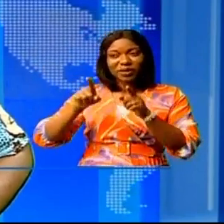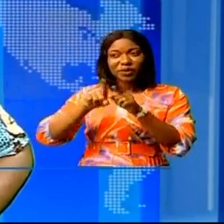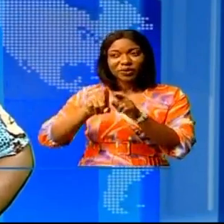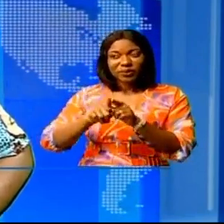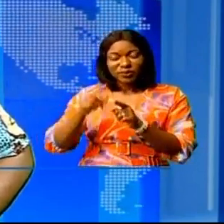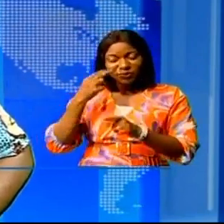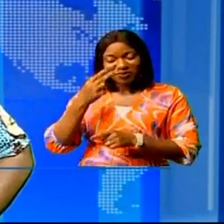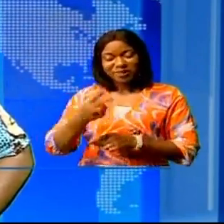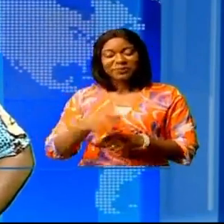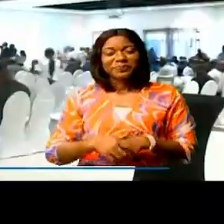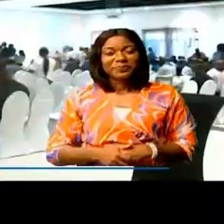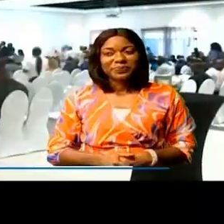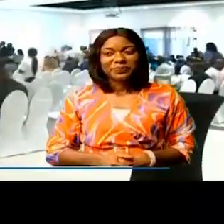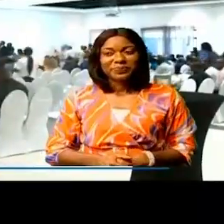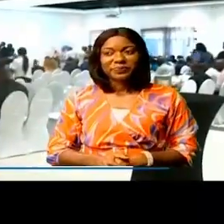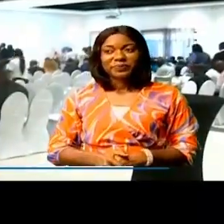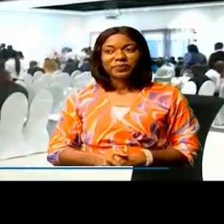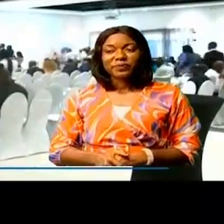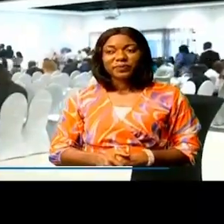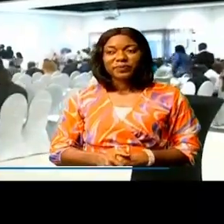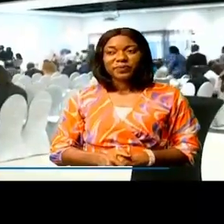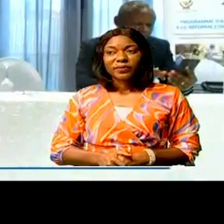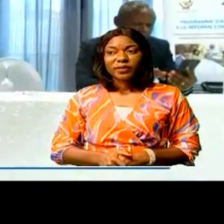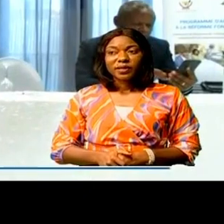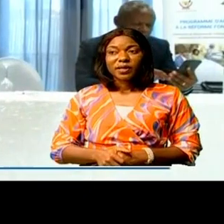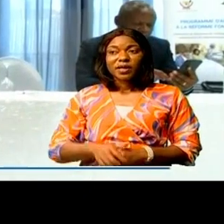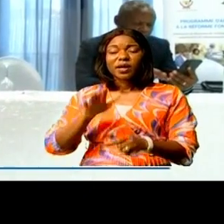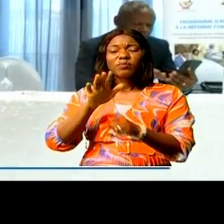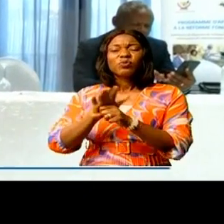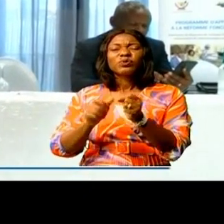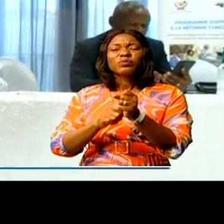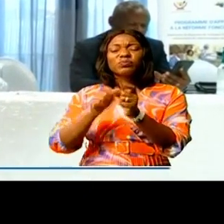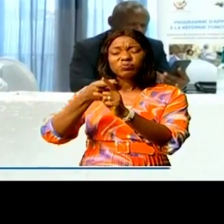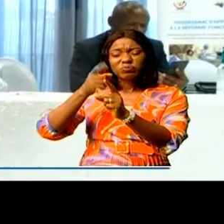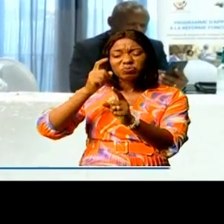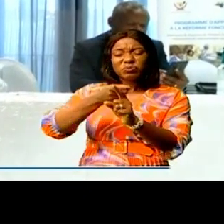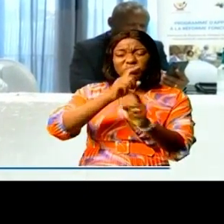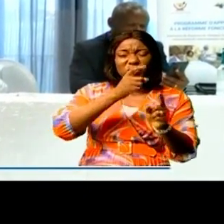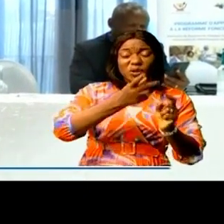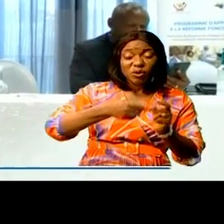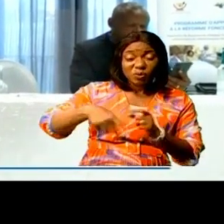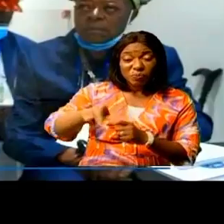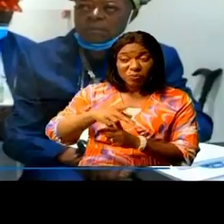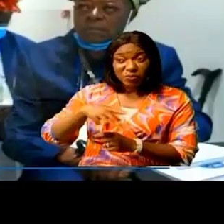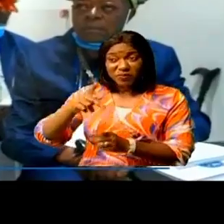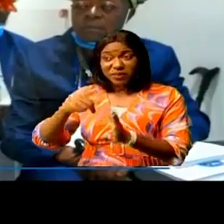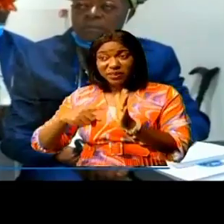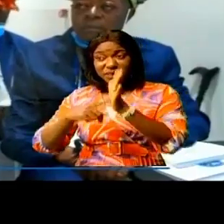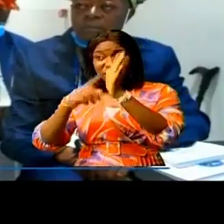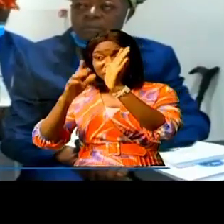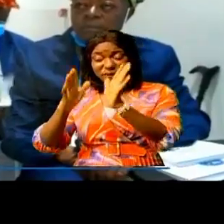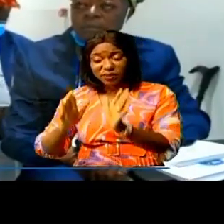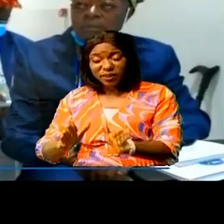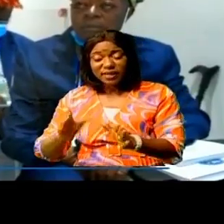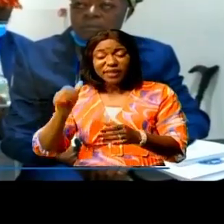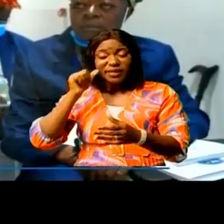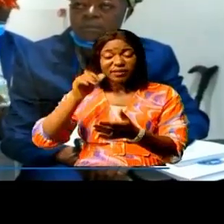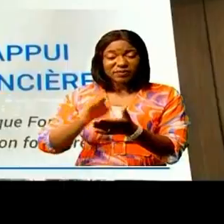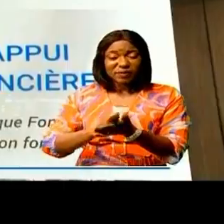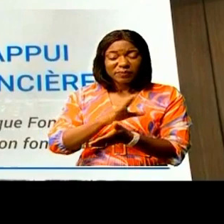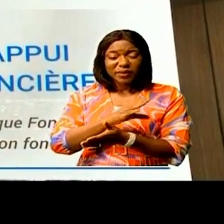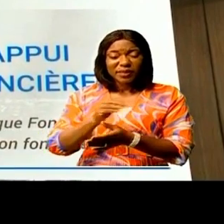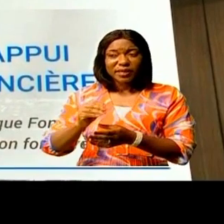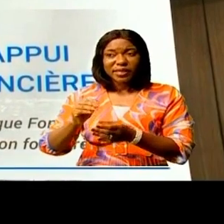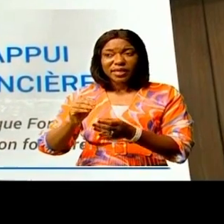Nguangou. Elles sont venues des provinces, les représentants des femmes, les communautés locales et peuples autochtones pour participer